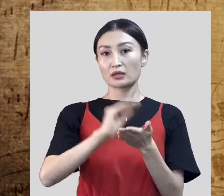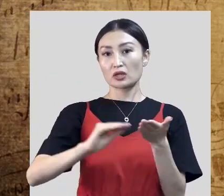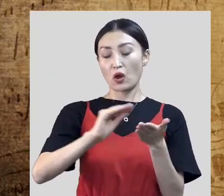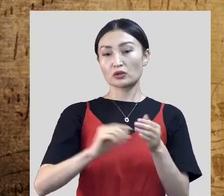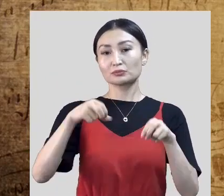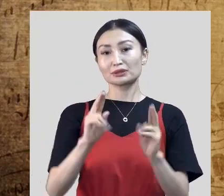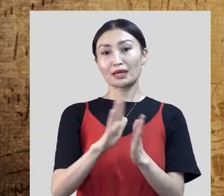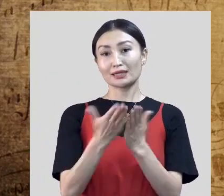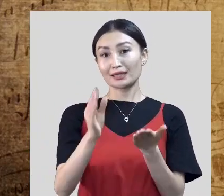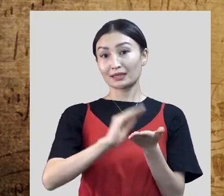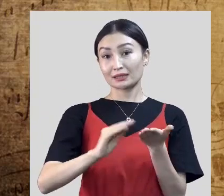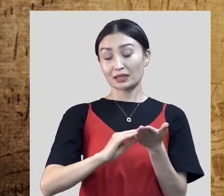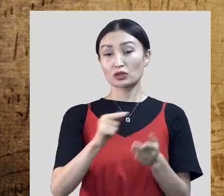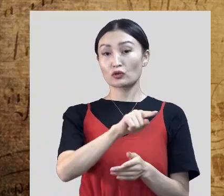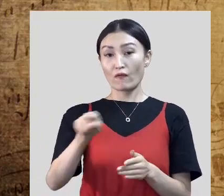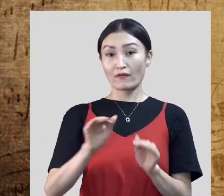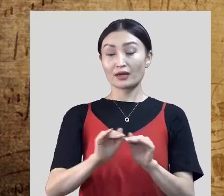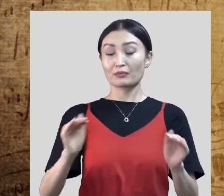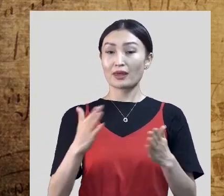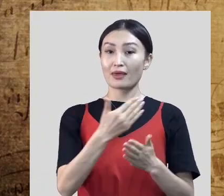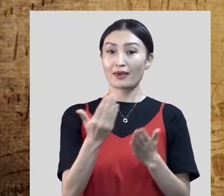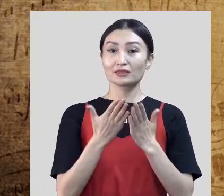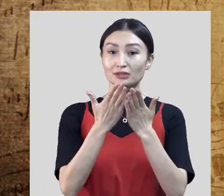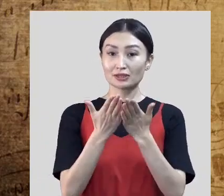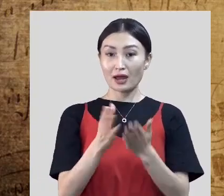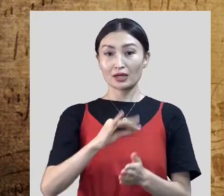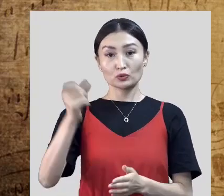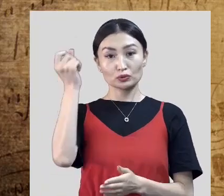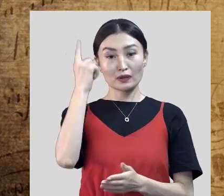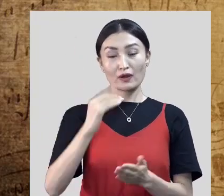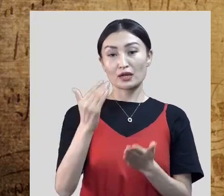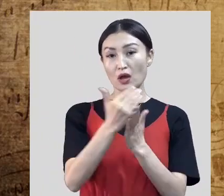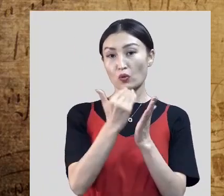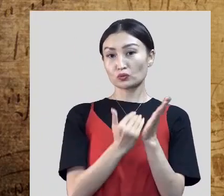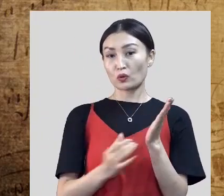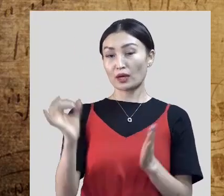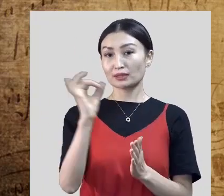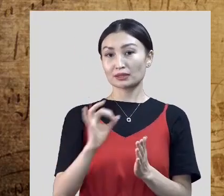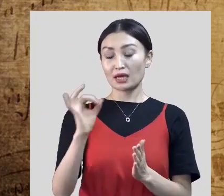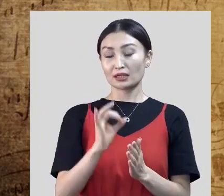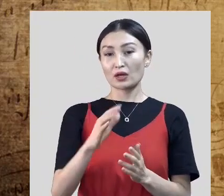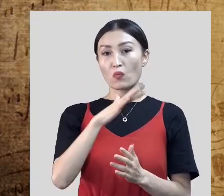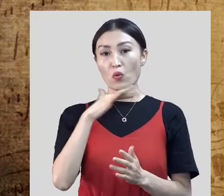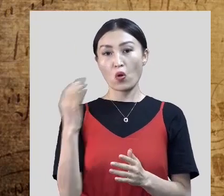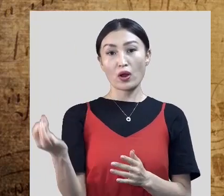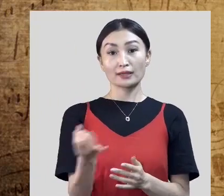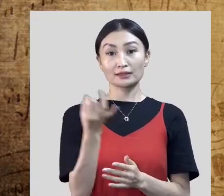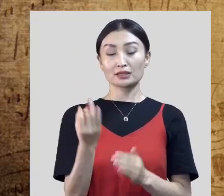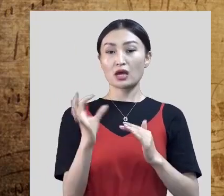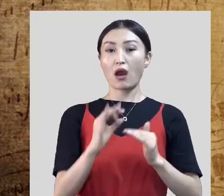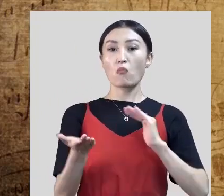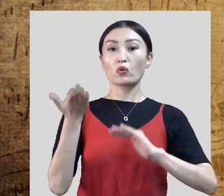специальные книги для того, чтобы вы, ребята, их читали и узнавали на уроках истории немало интересного о